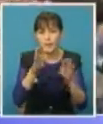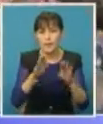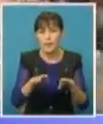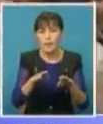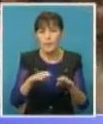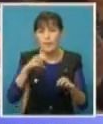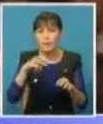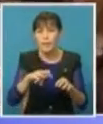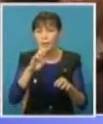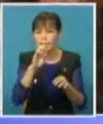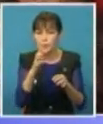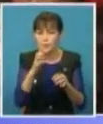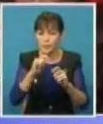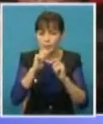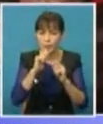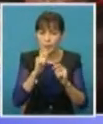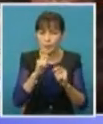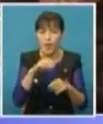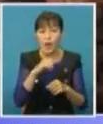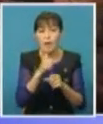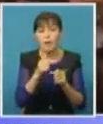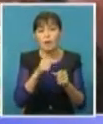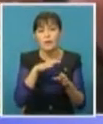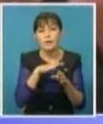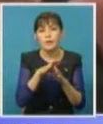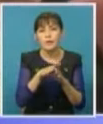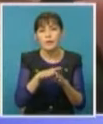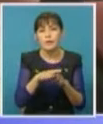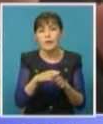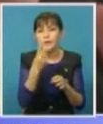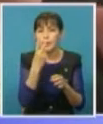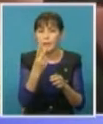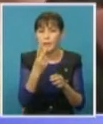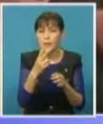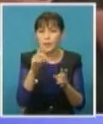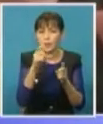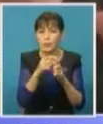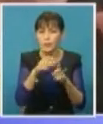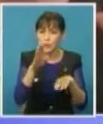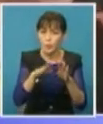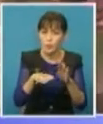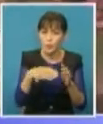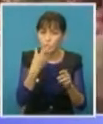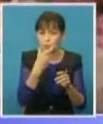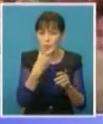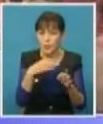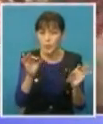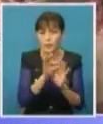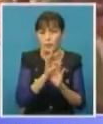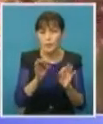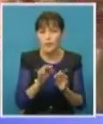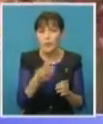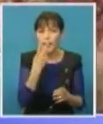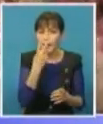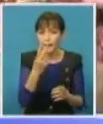тумасы Мархабат Бейсеноваға бұйырды. Ол байқау шарты бойынша сазгердің екі туындысында тамаша орындап шыққан. Мен өзім жеке екі